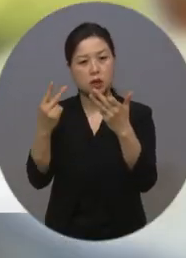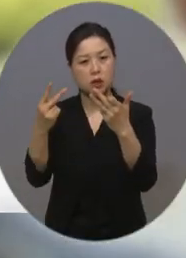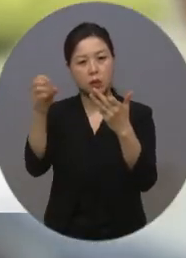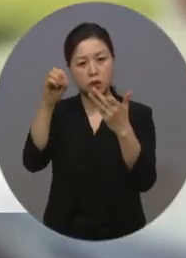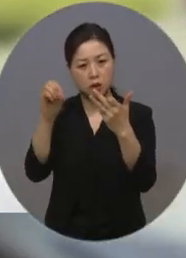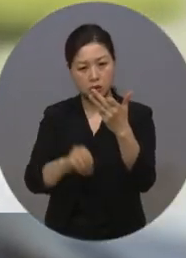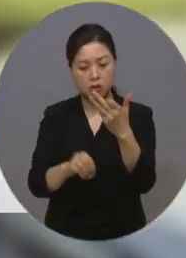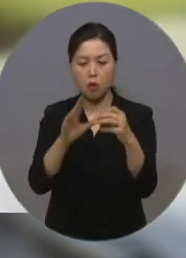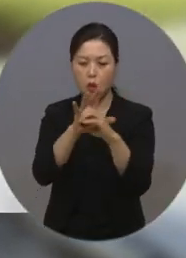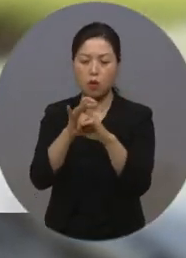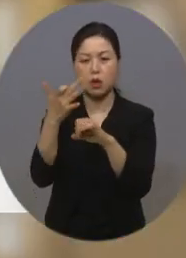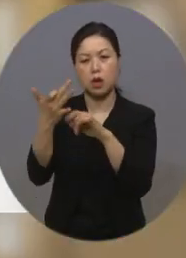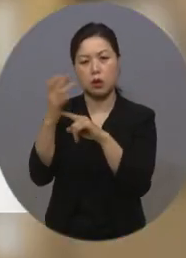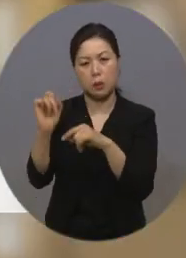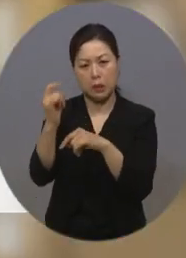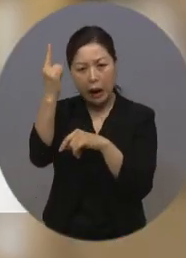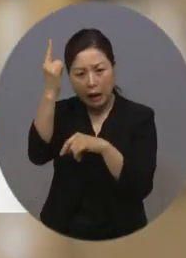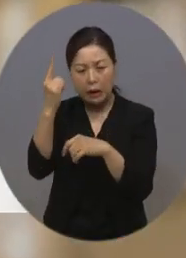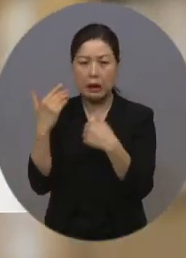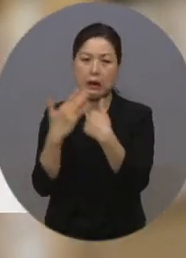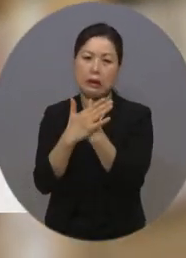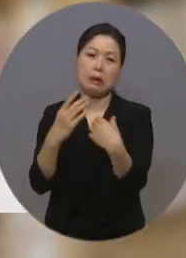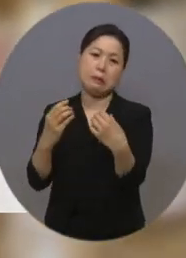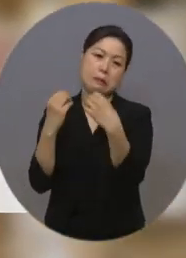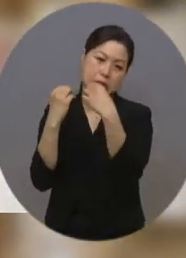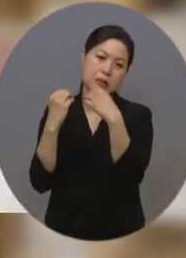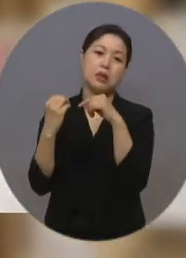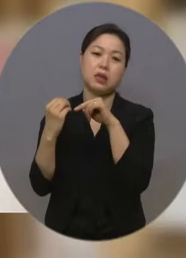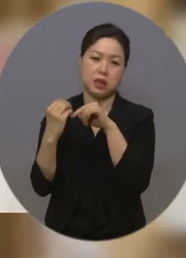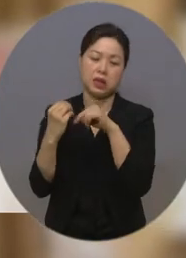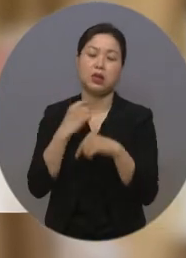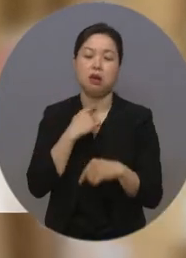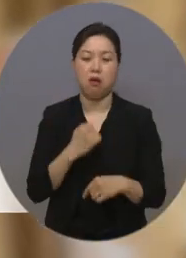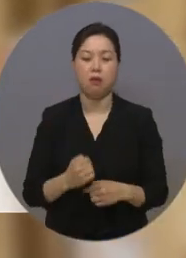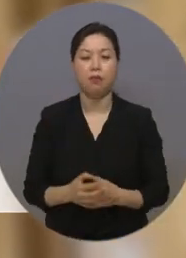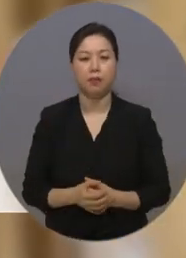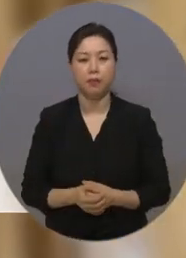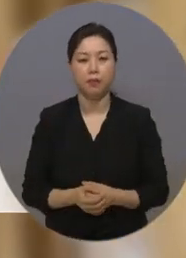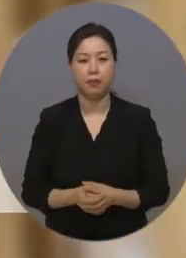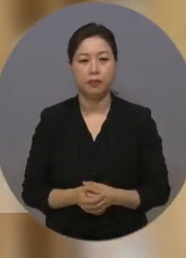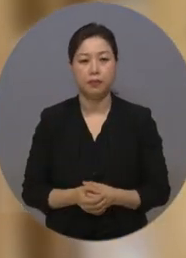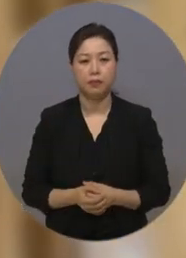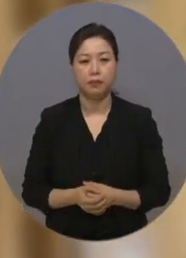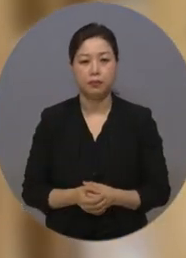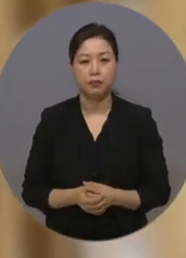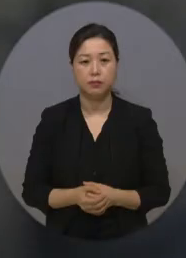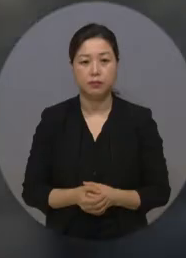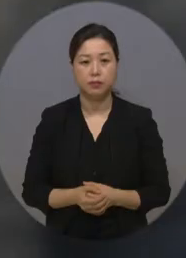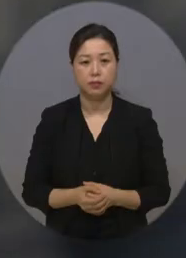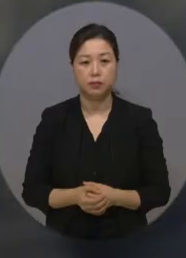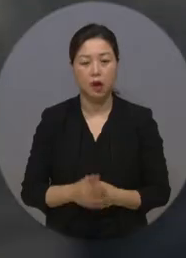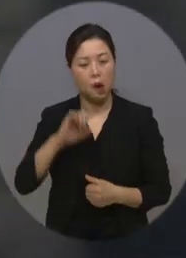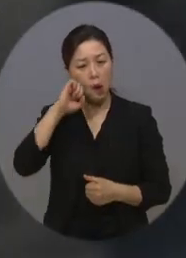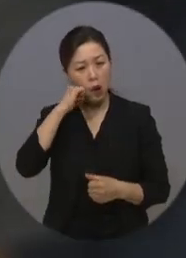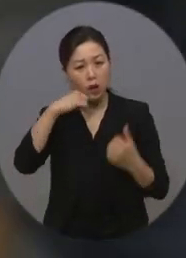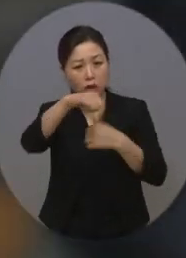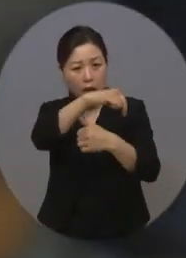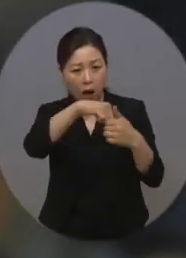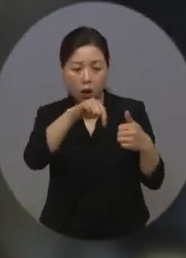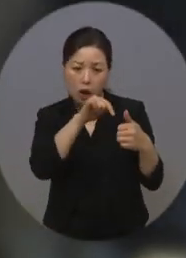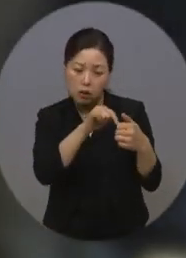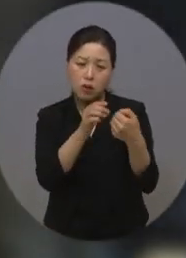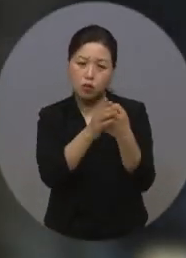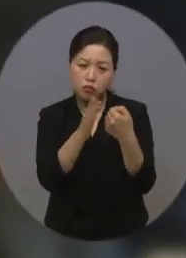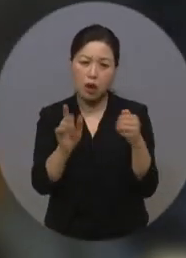코로나 l 그로 인해 돌봄 서비스가 중단된 경험이 있는 것으로 나타났습니다 특히 이러한 어려움 들로 삶의